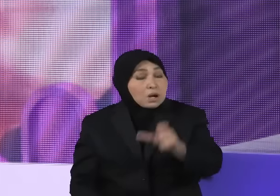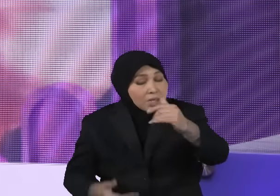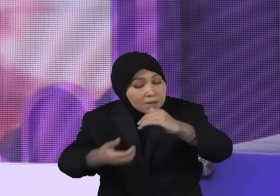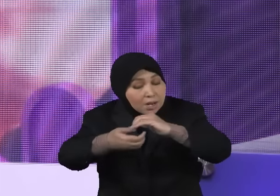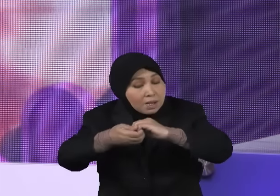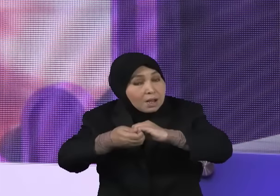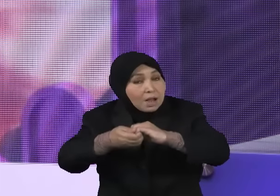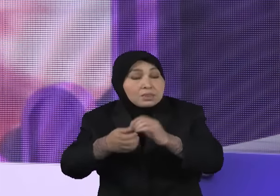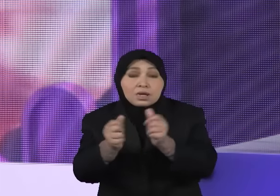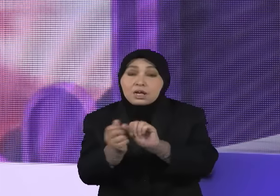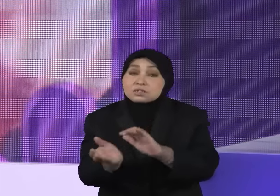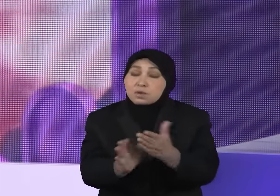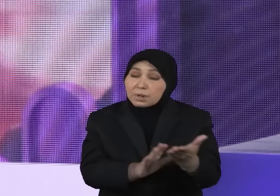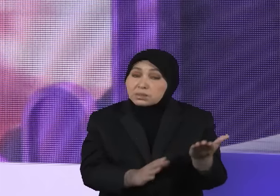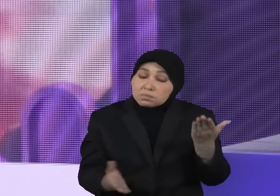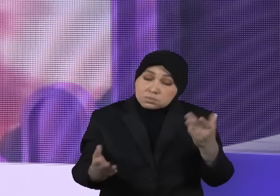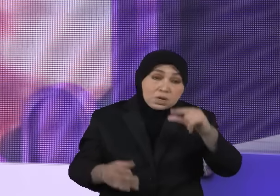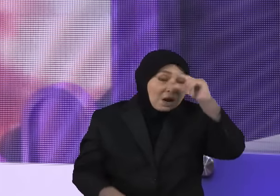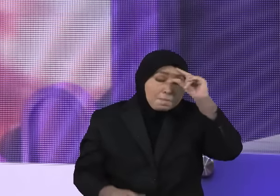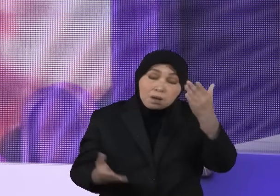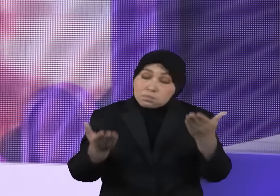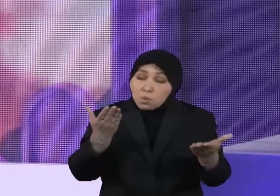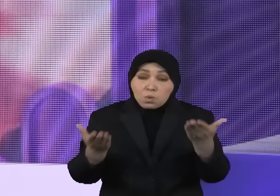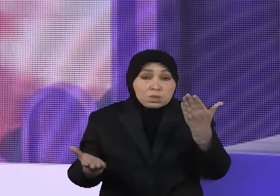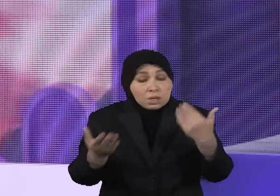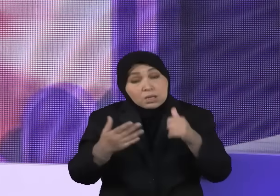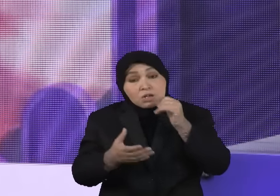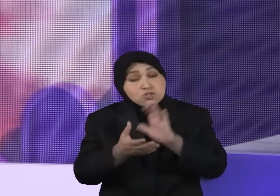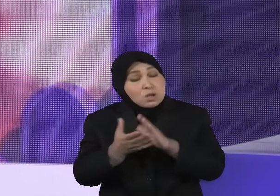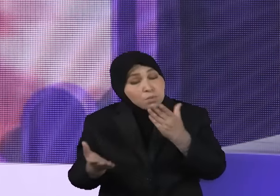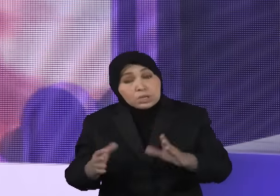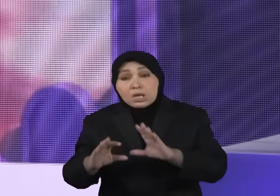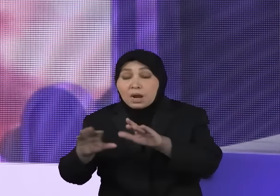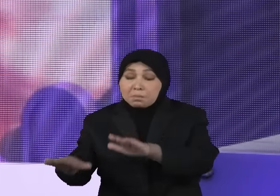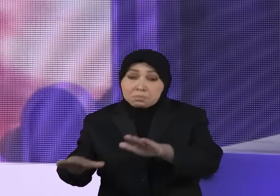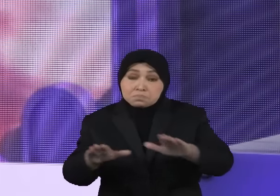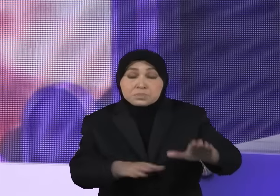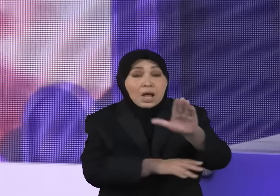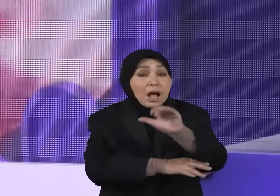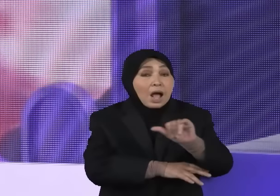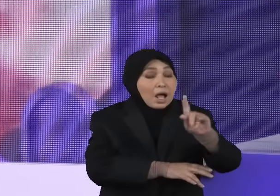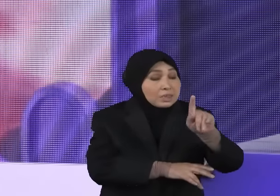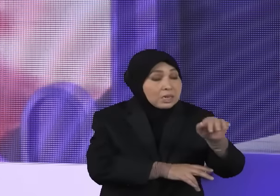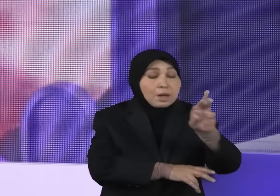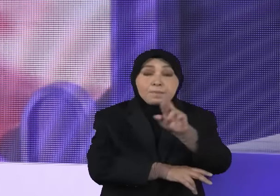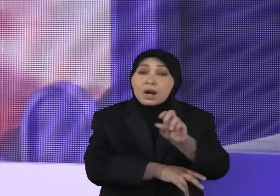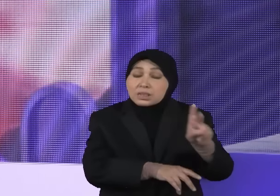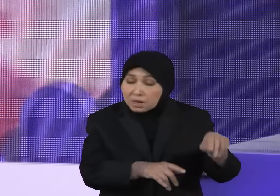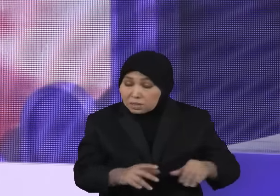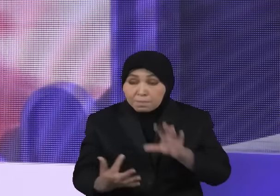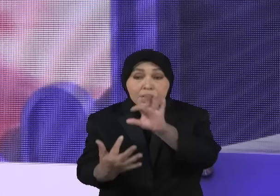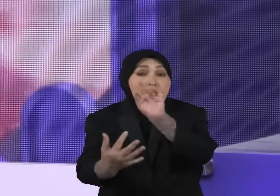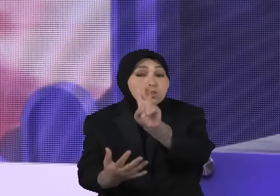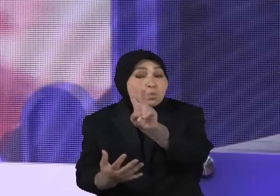dekat dengan si mati. Mungkin abang, mungkinlah si isteri, adik-beradik dan sebagainya. Maka dipilih dua orang menjadi